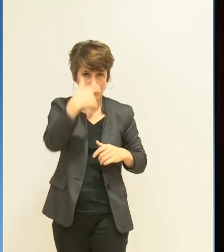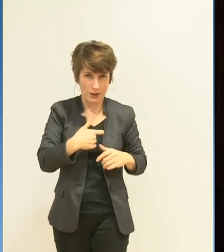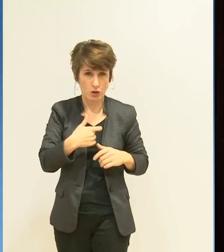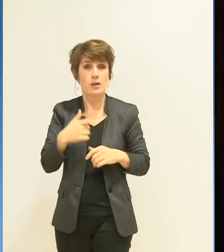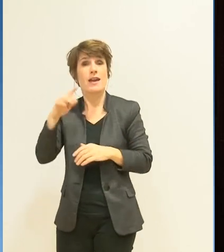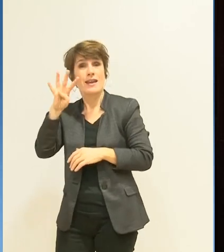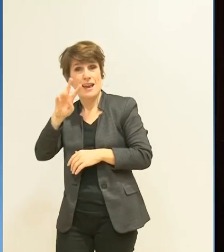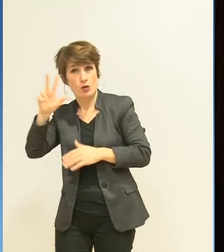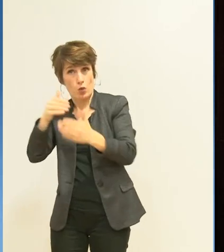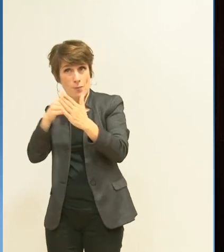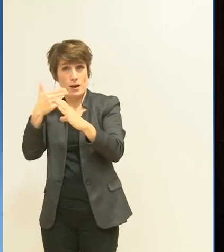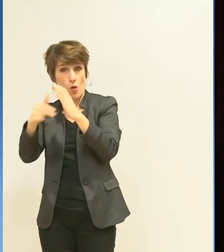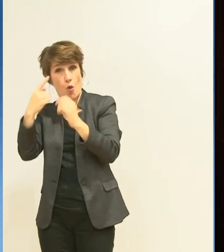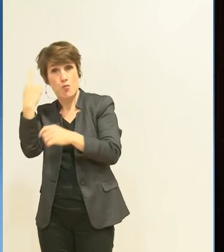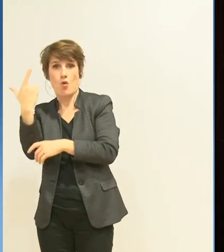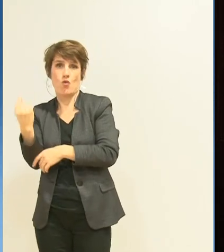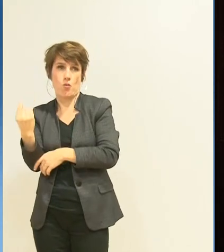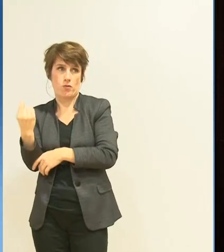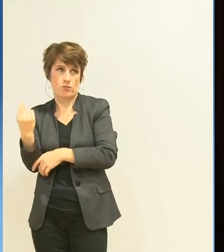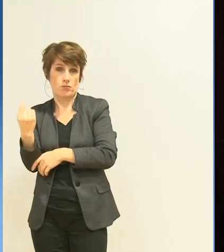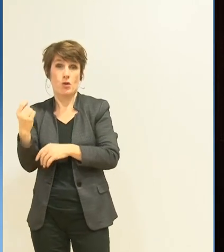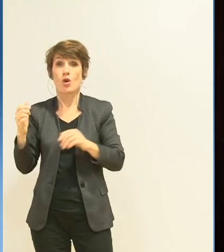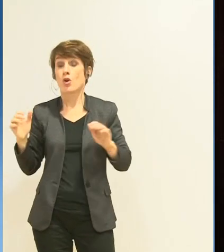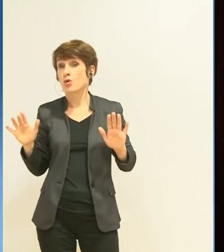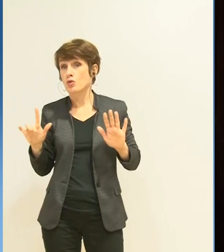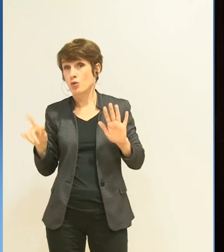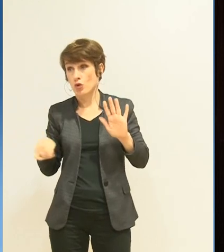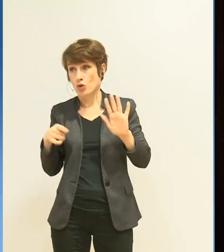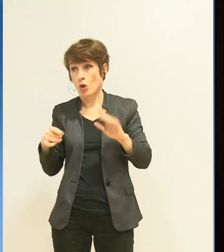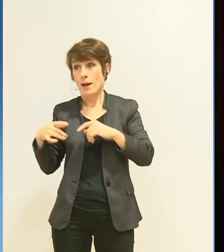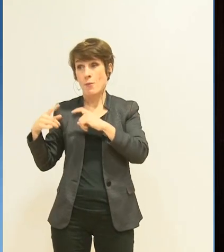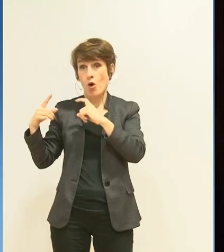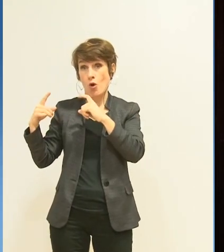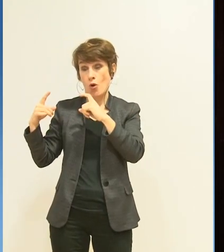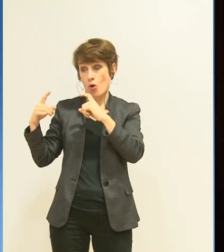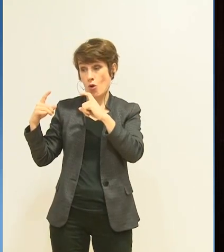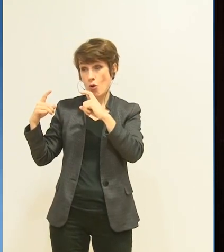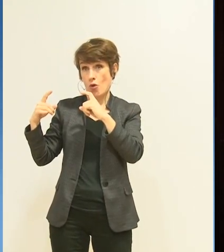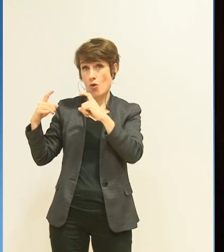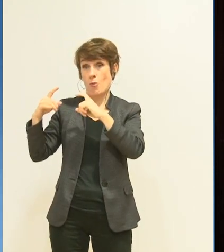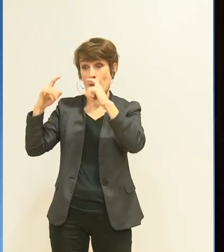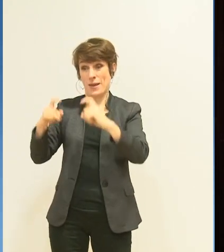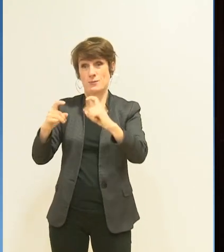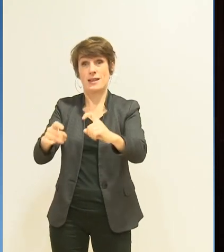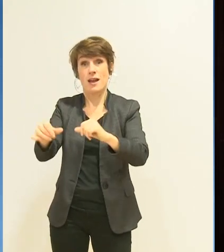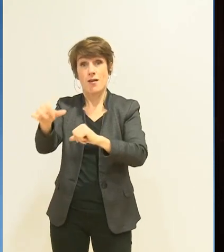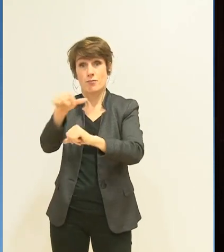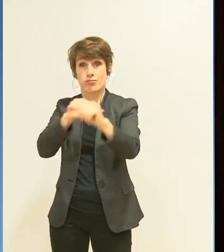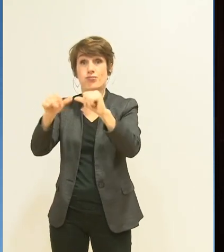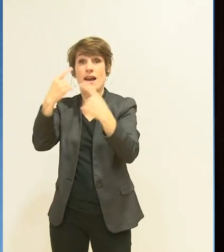pour un couple et cette baisse devrait être compensé à l'euro près par l'état mais